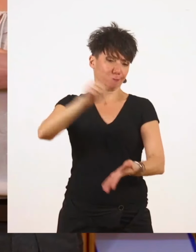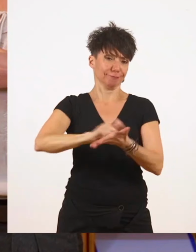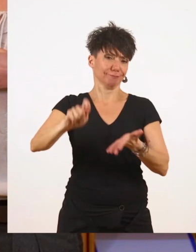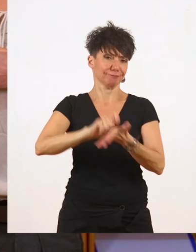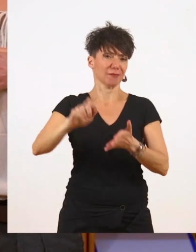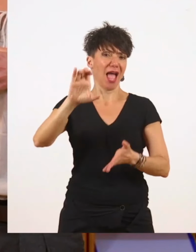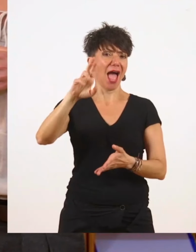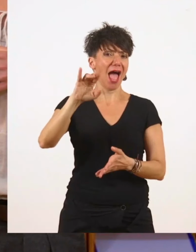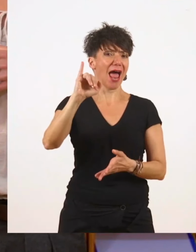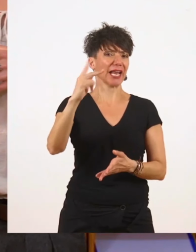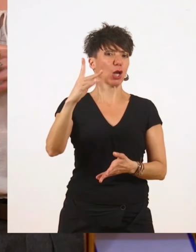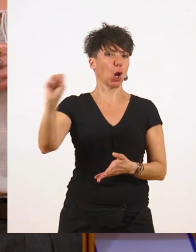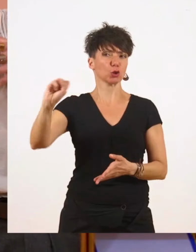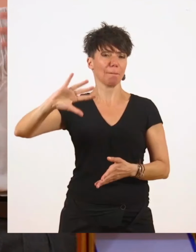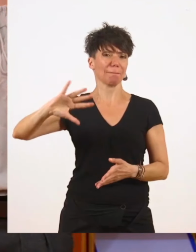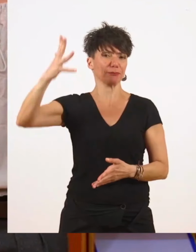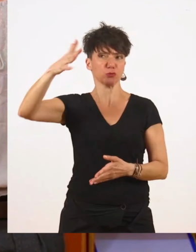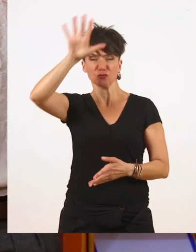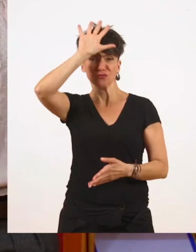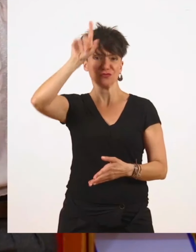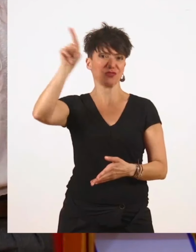Ερίκο τον Πέμπτο.